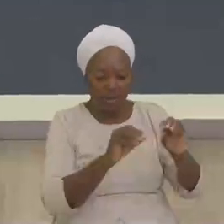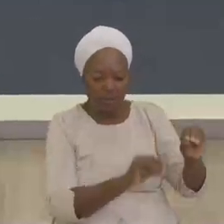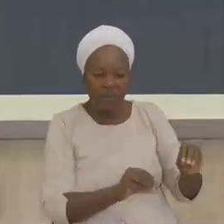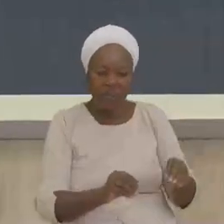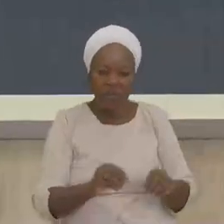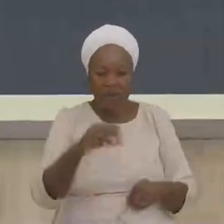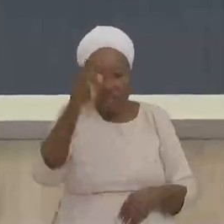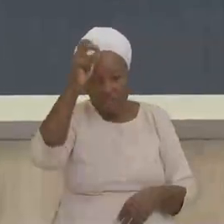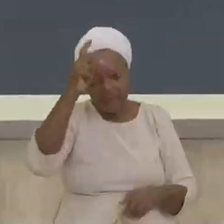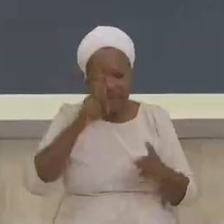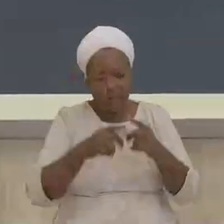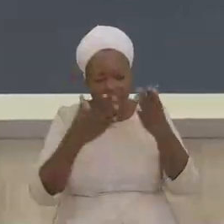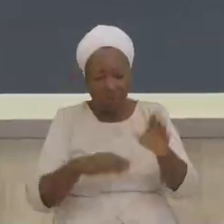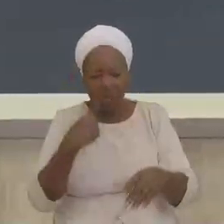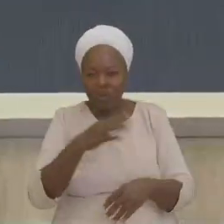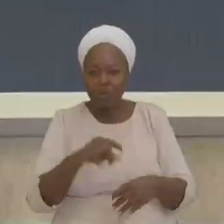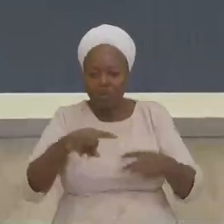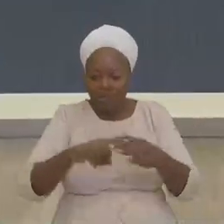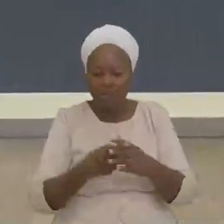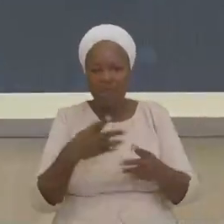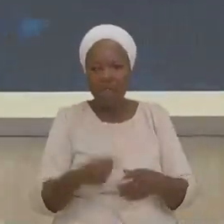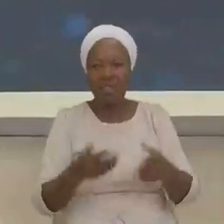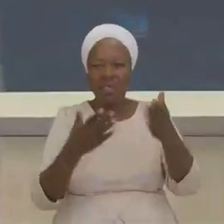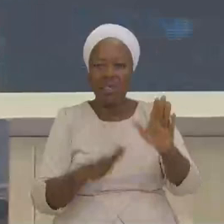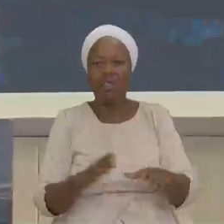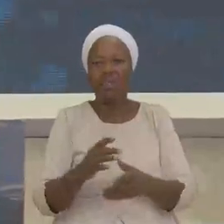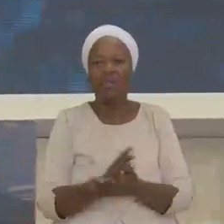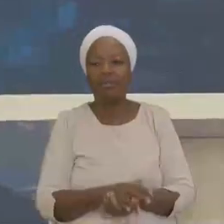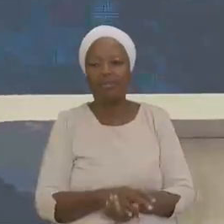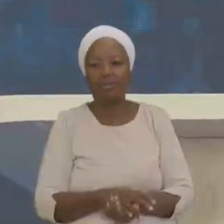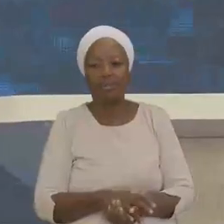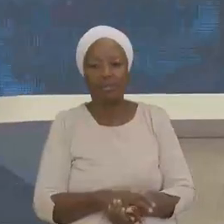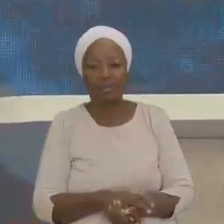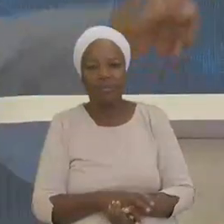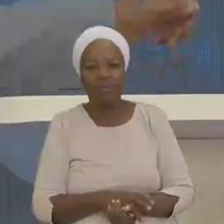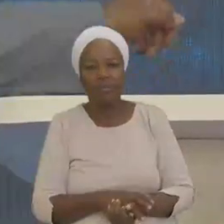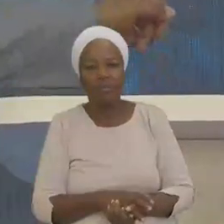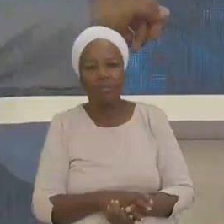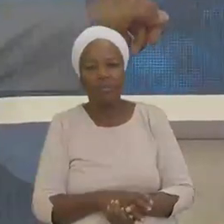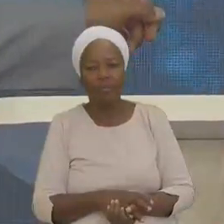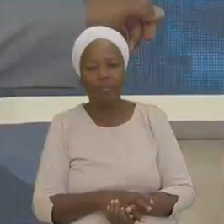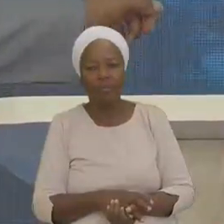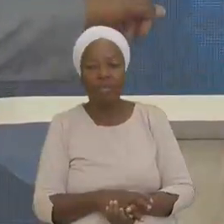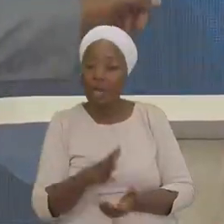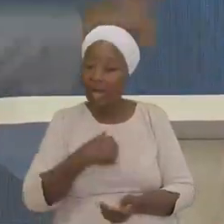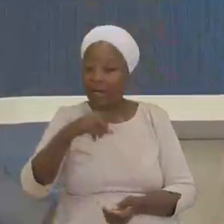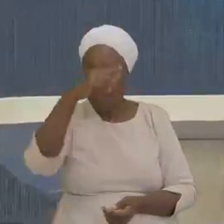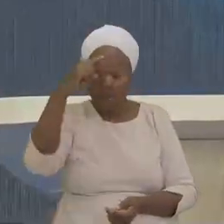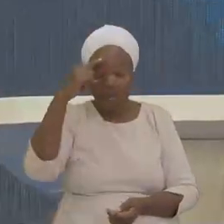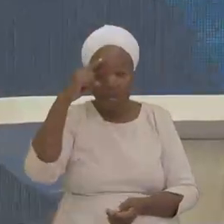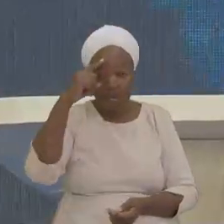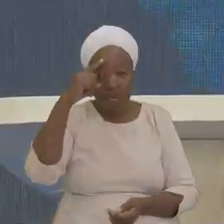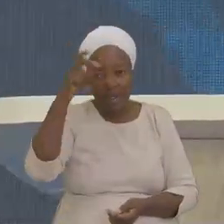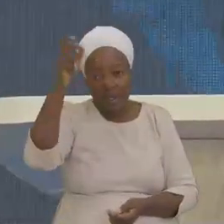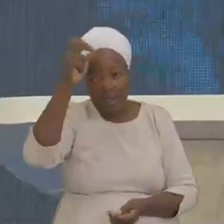Mais Jésus l'a mis à mort. Lui qui détenait le pouvoir de la